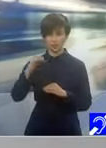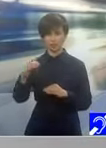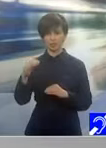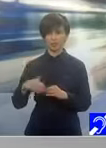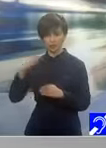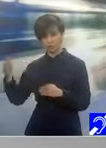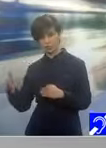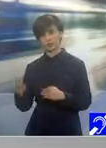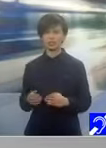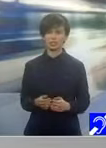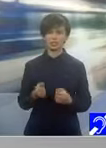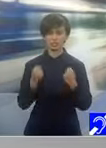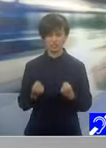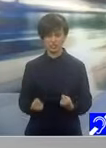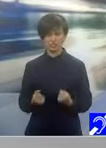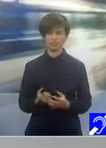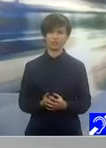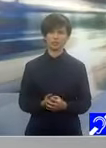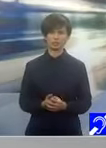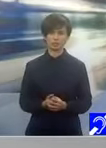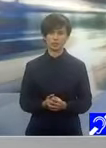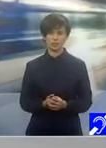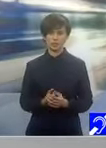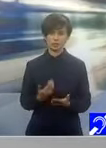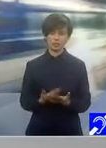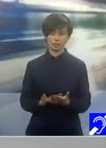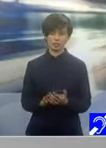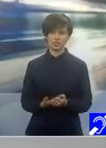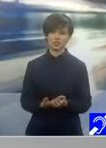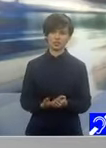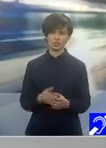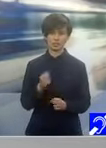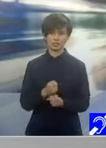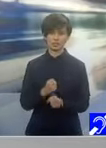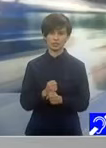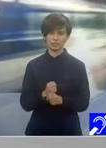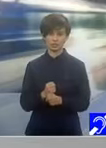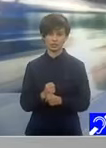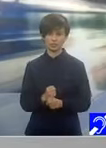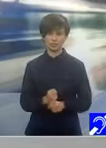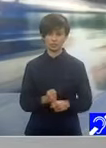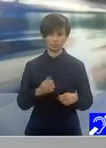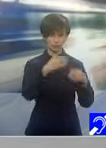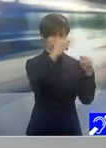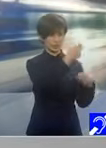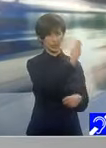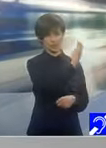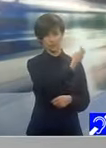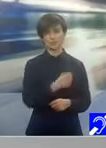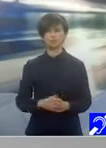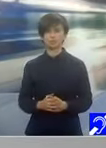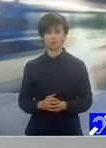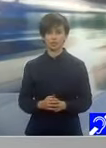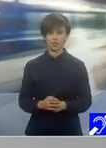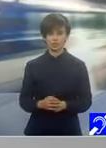una destul de dificilă. De ce? Pentru că trebuie să facem la pachet consolidarea pereților și schimbarea